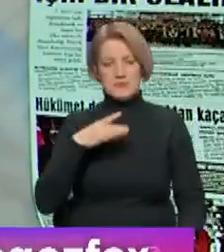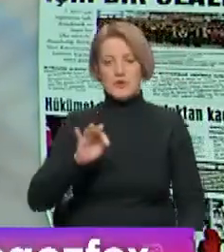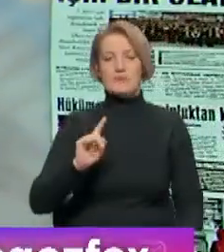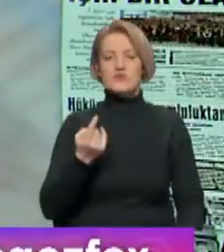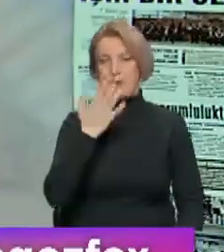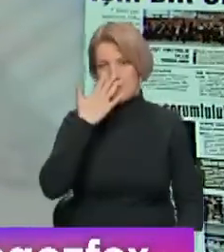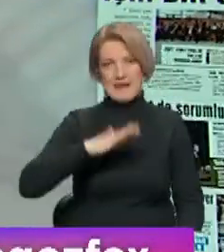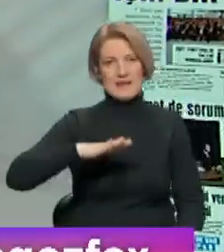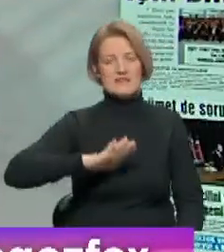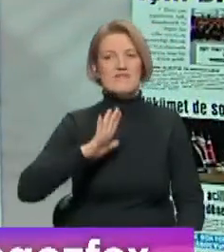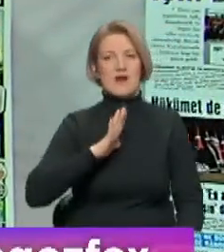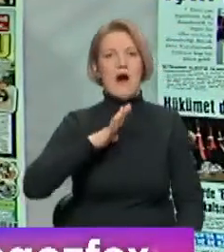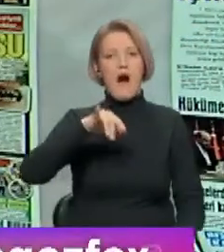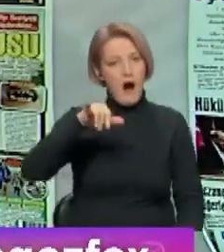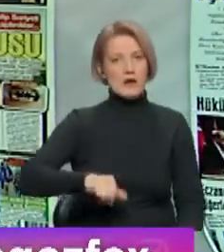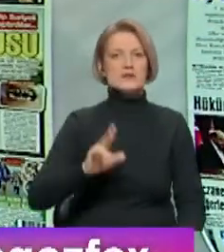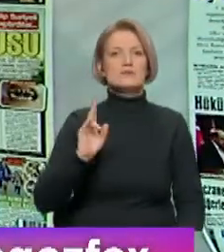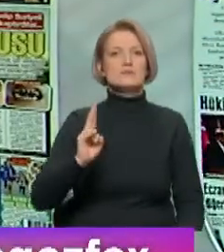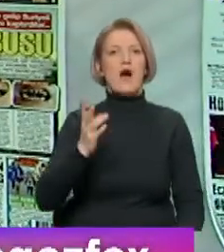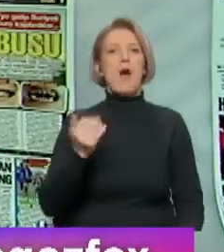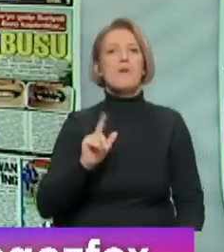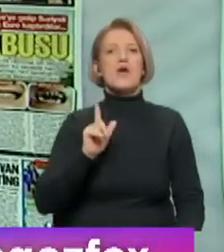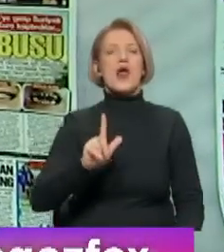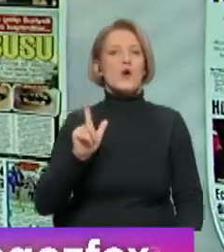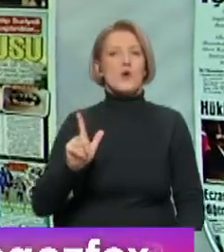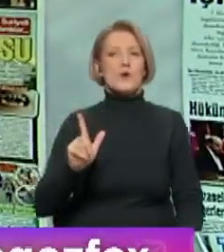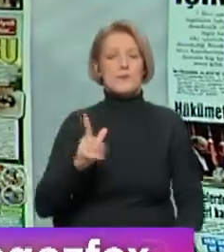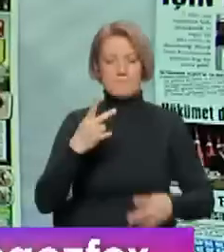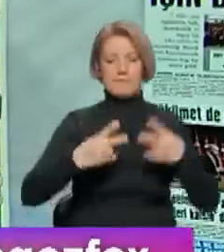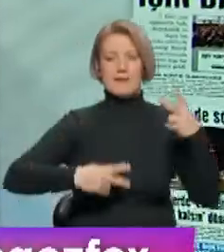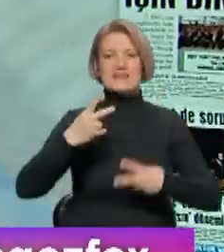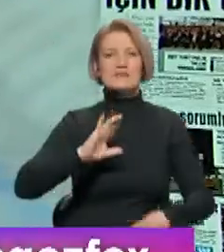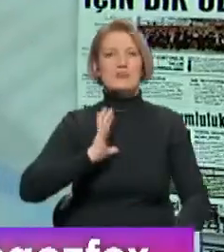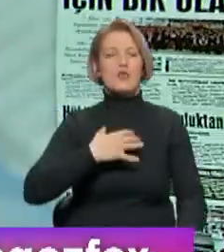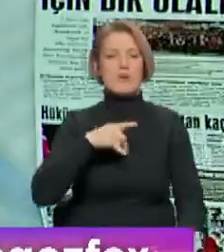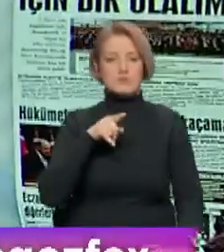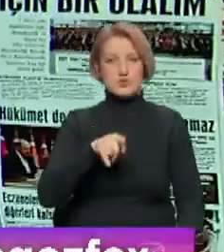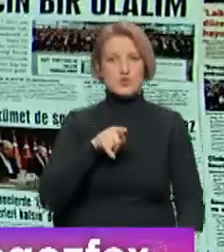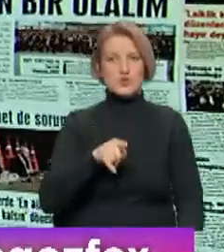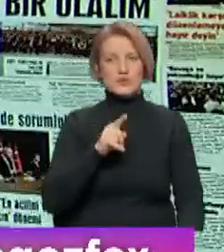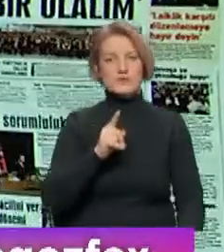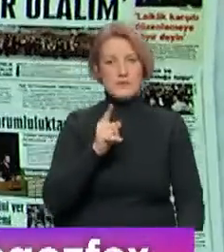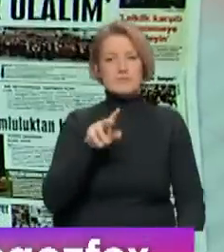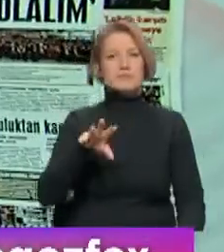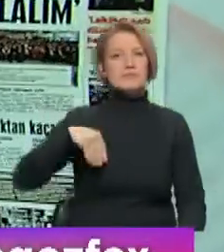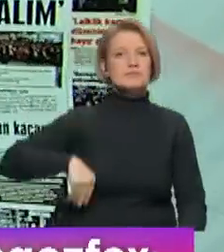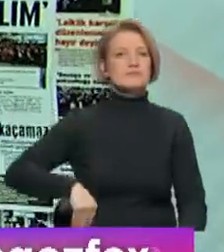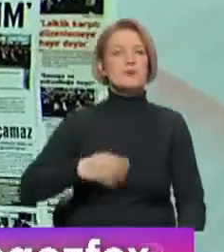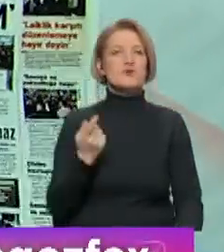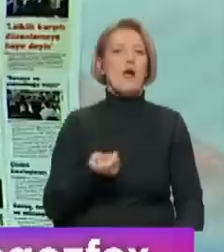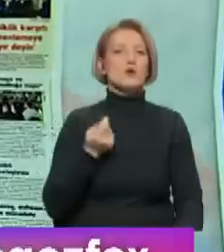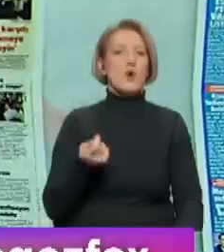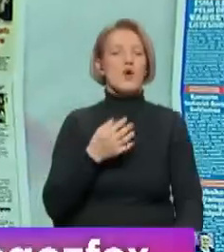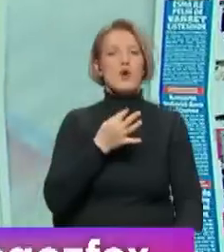müjde beklentisi var hakkınız almanız gerekiyor bazı patronlar bunun üzerine yatmaya çalışıyor